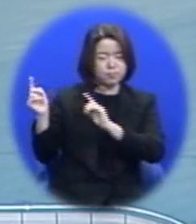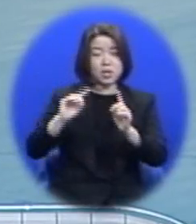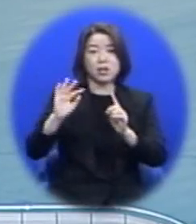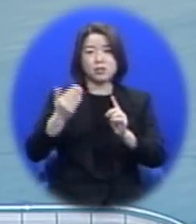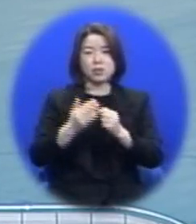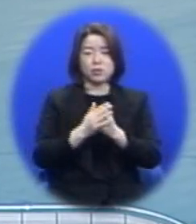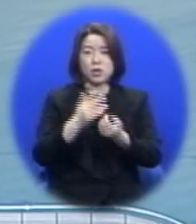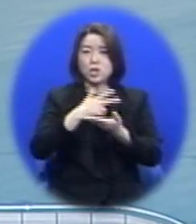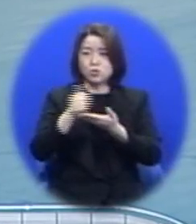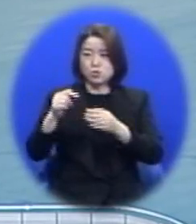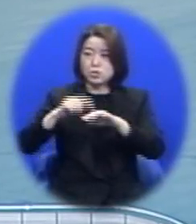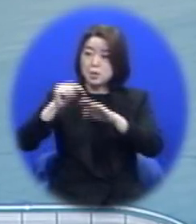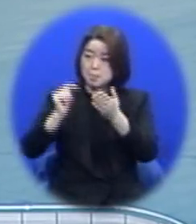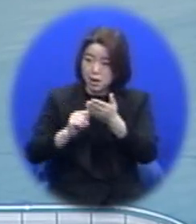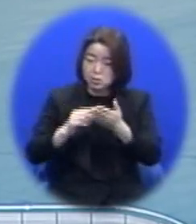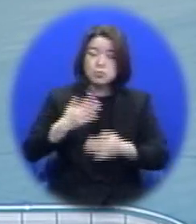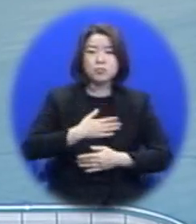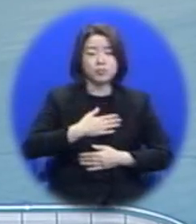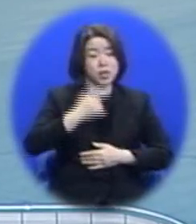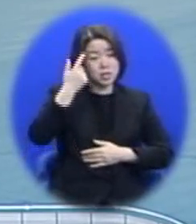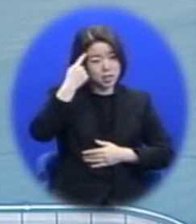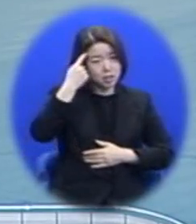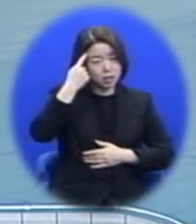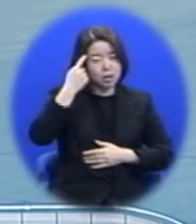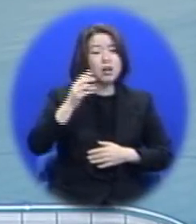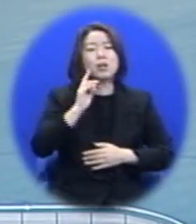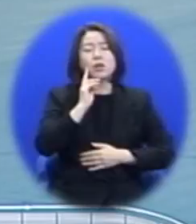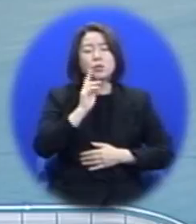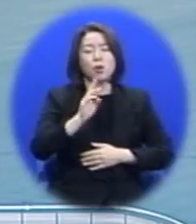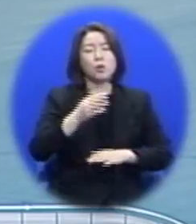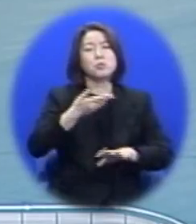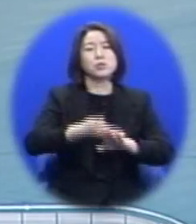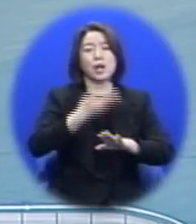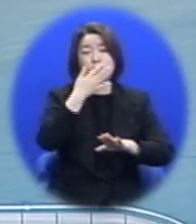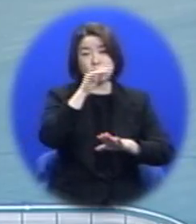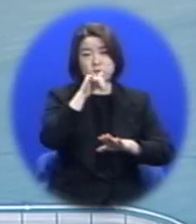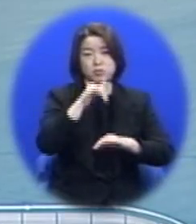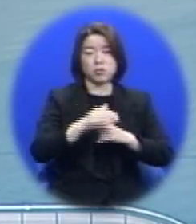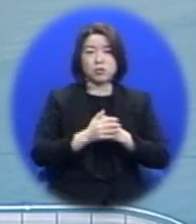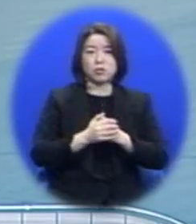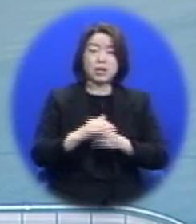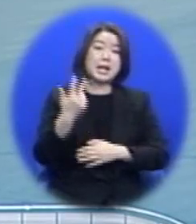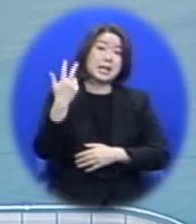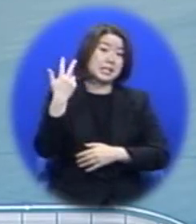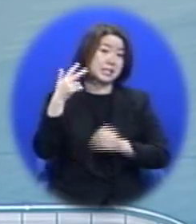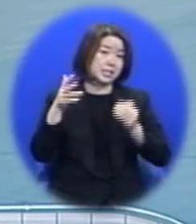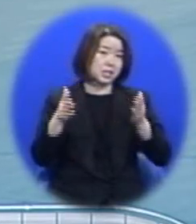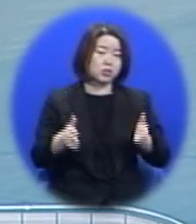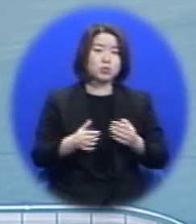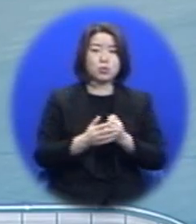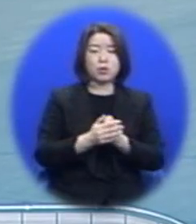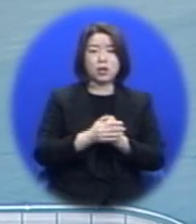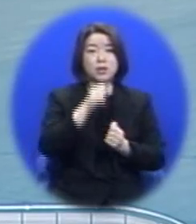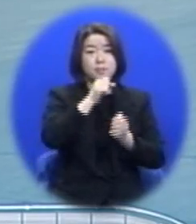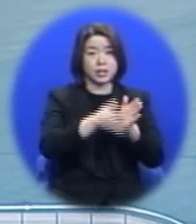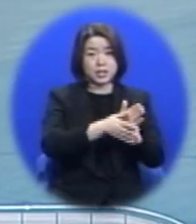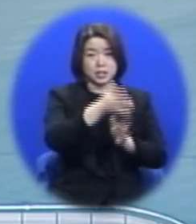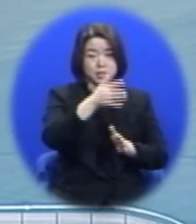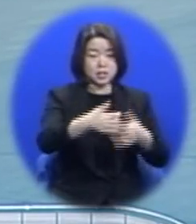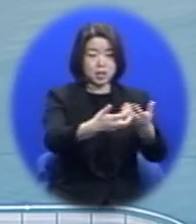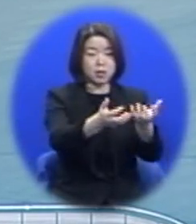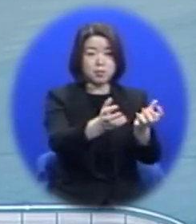우리가 가지고 있는 생각이 너무나 다를 수 있다는 거예요. 지난 주간에 시내에서